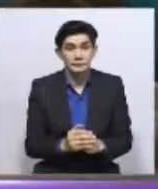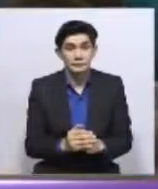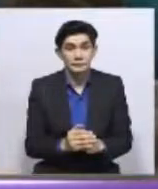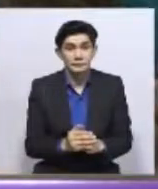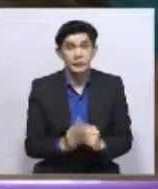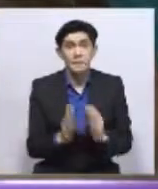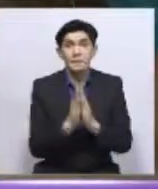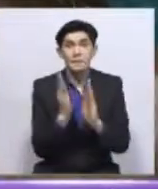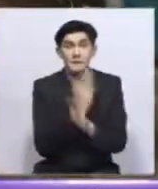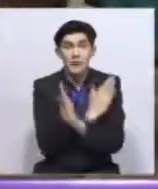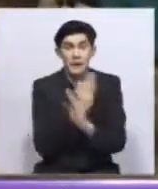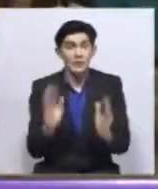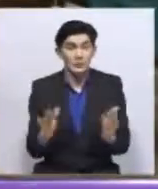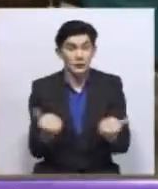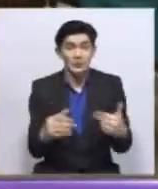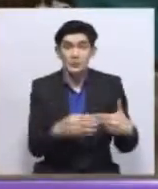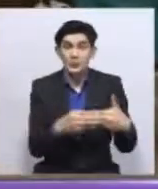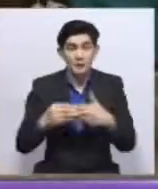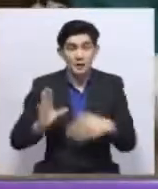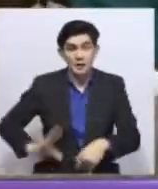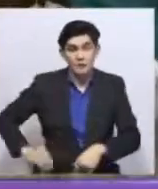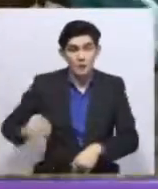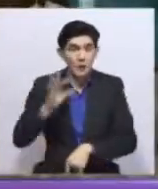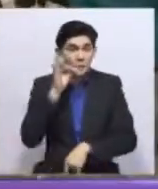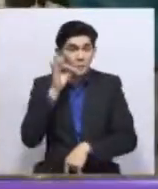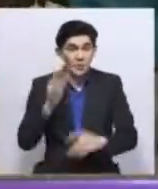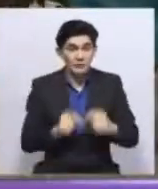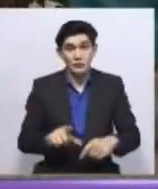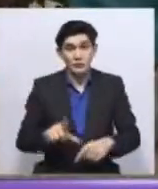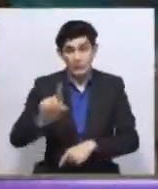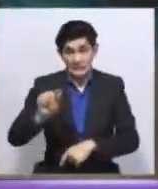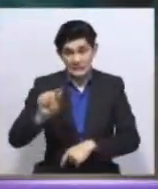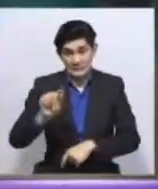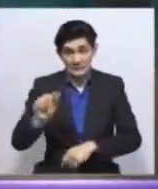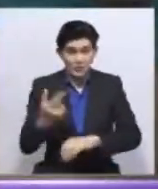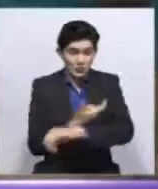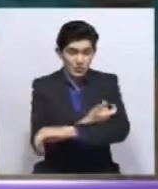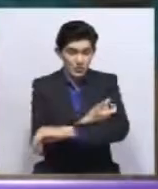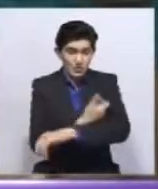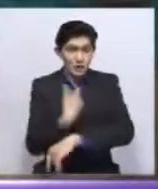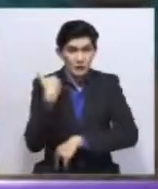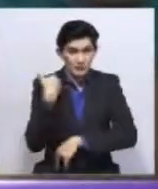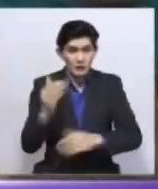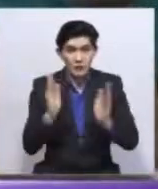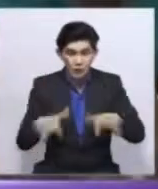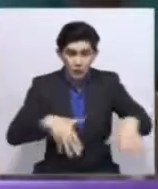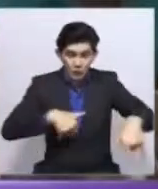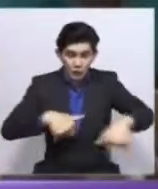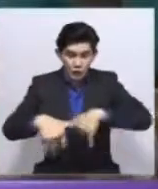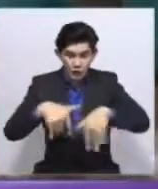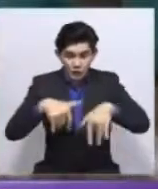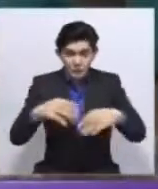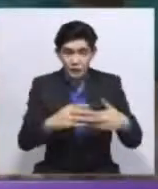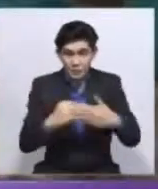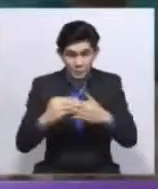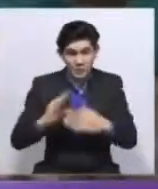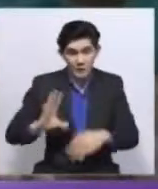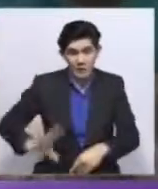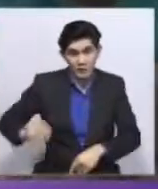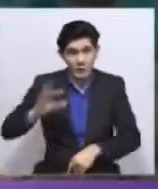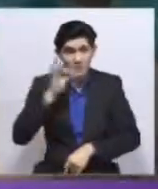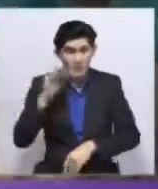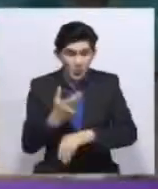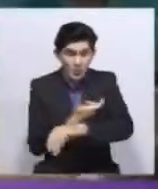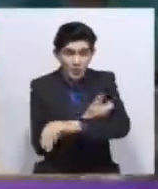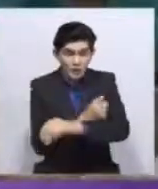โดยมีพระลูกวัดนะครับได้นำสุนัขและแมวกว่า20ตัวนะครับมาฉีดวัคซีนและมีประชาชนได้นำทั้งสุนัขและแมวมารับบริ